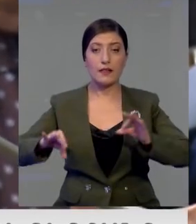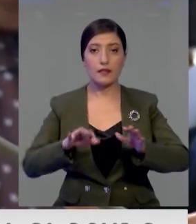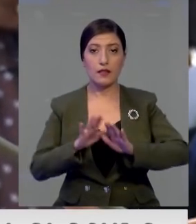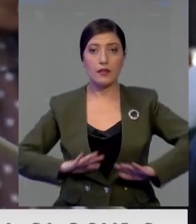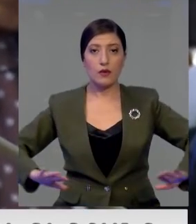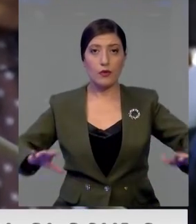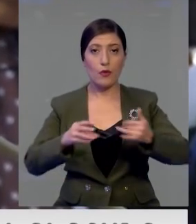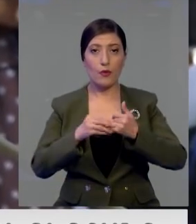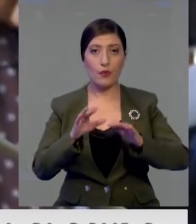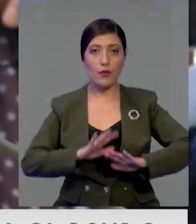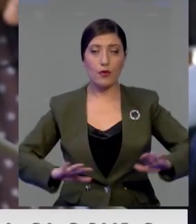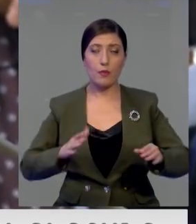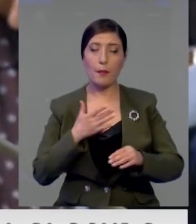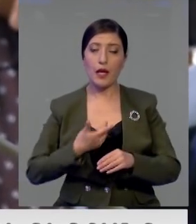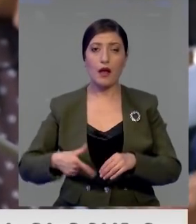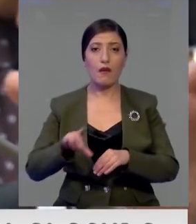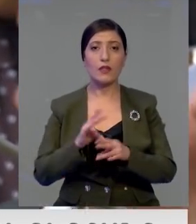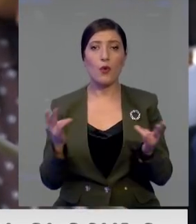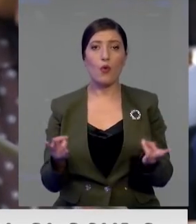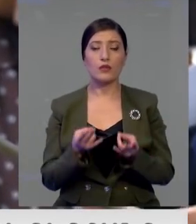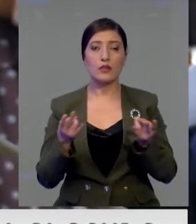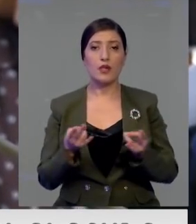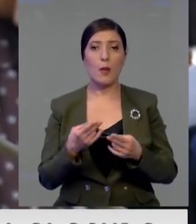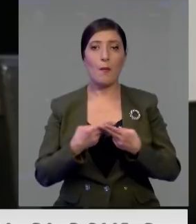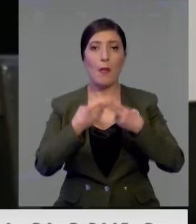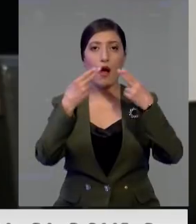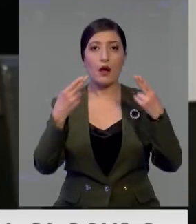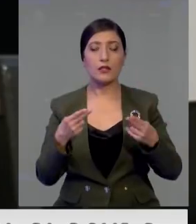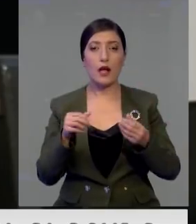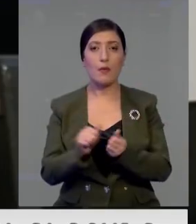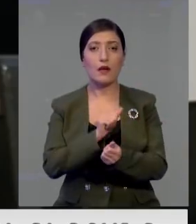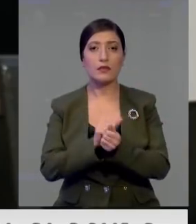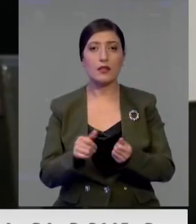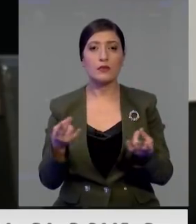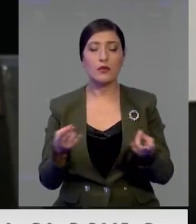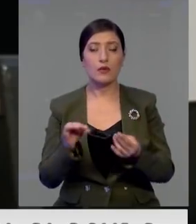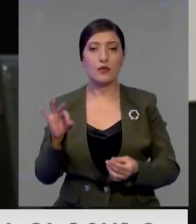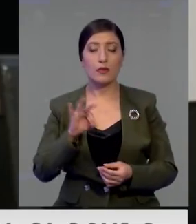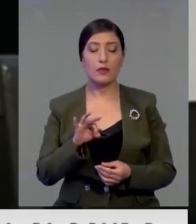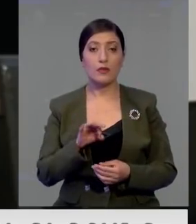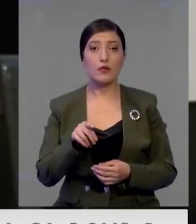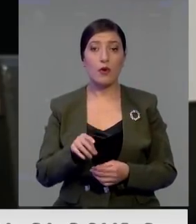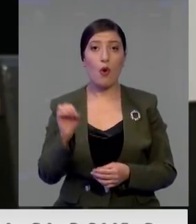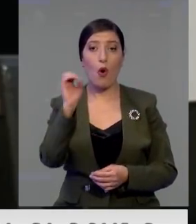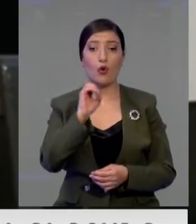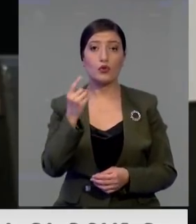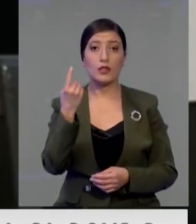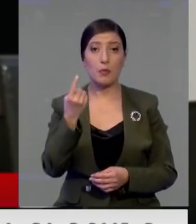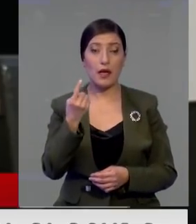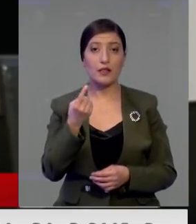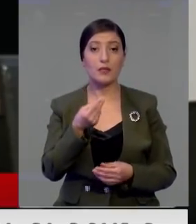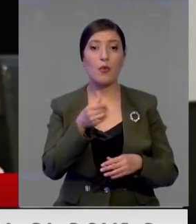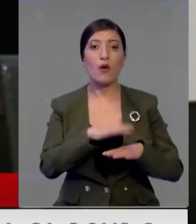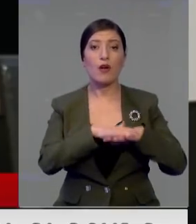մենք առավելագույնս օգտագործելու ենք մաքսային ձևակերպումների համար։ Այս 180 միլիոն դրամը, որ օգոստոսի 1-ին տրվել էր